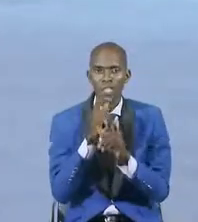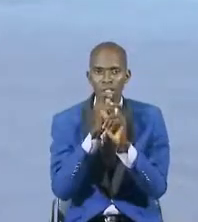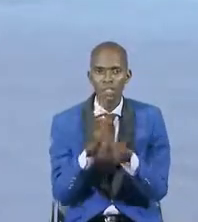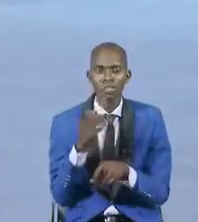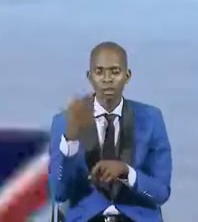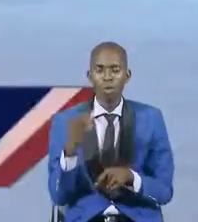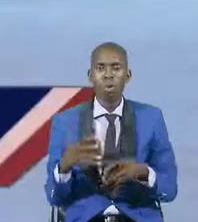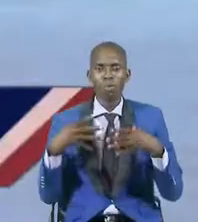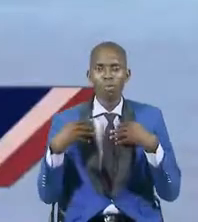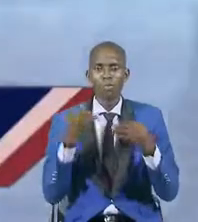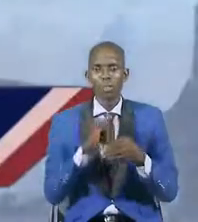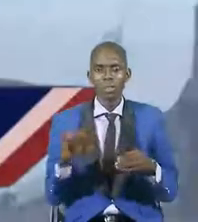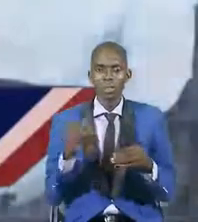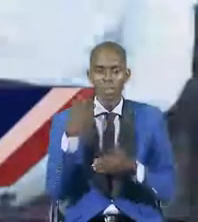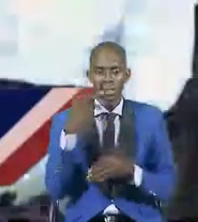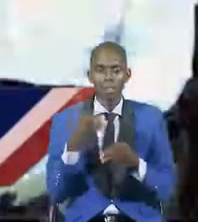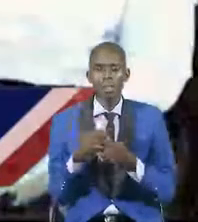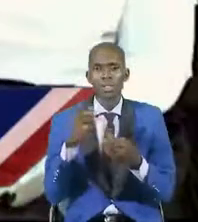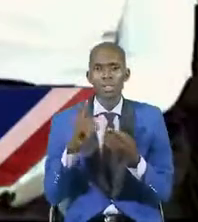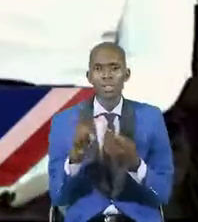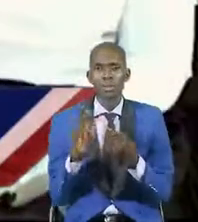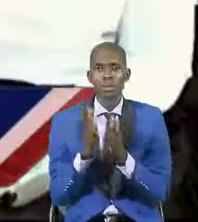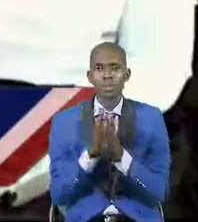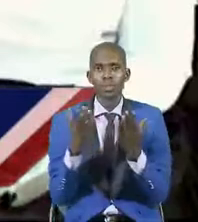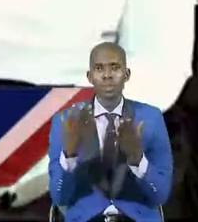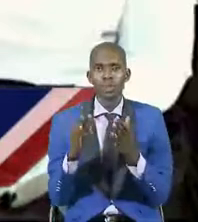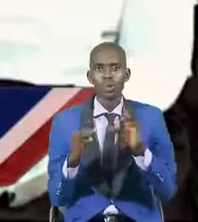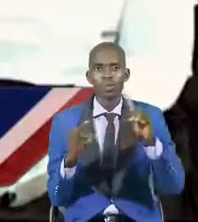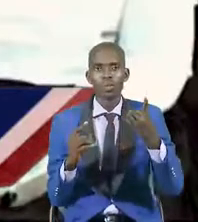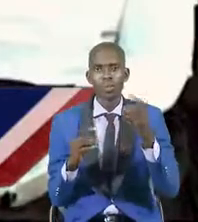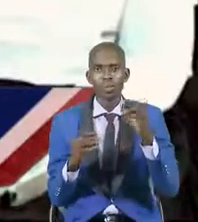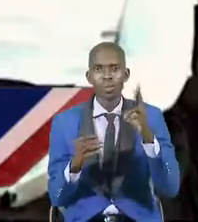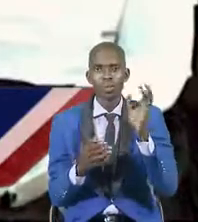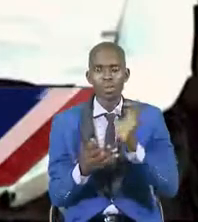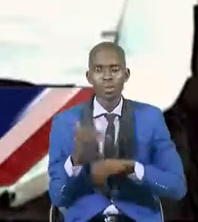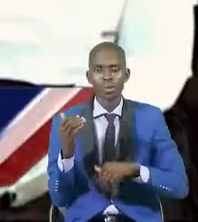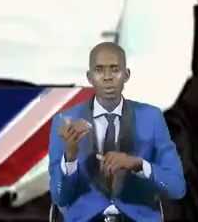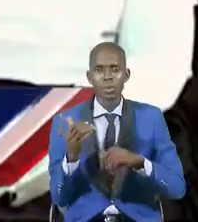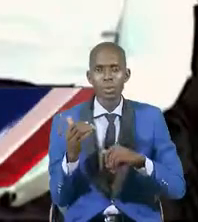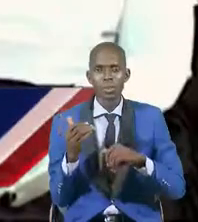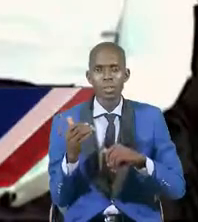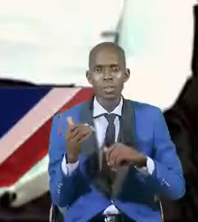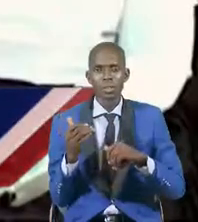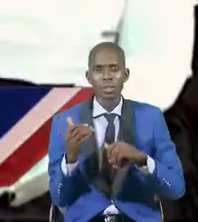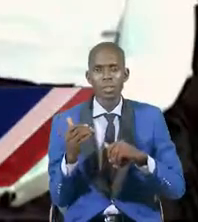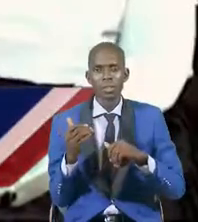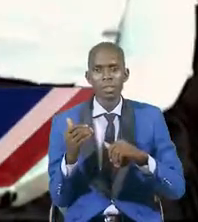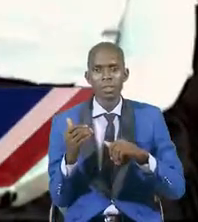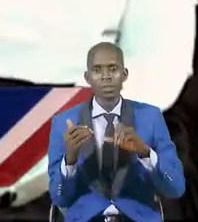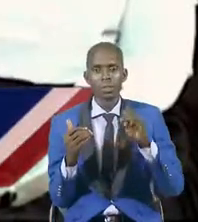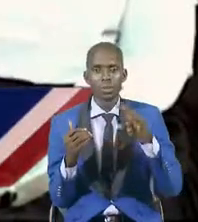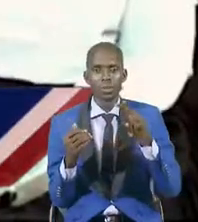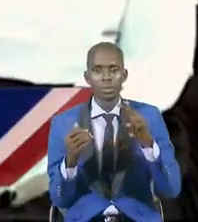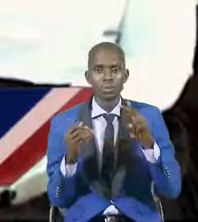de guérison. Nous revenons à 1 Corinthiens 12, verset